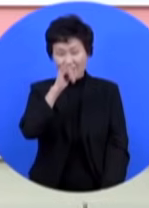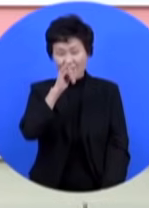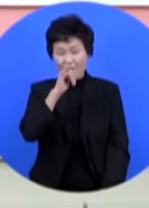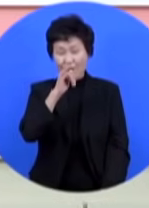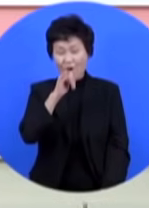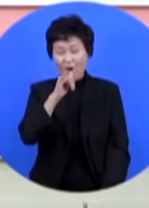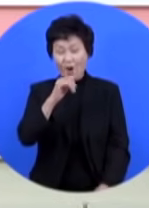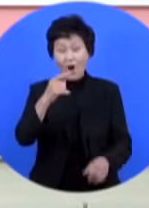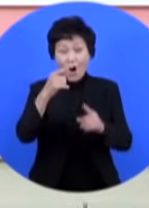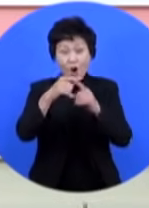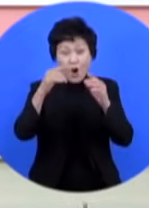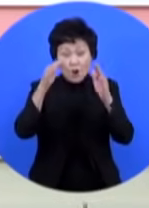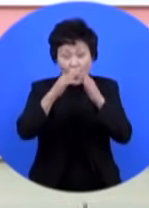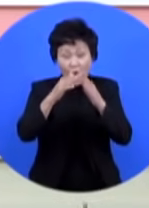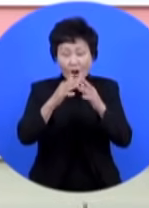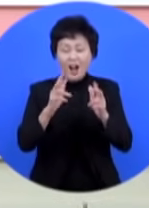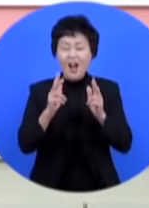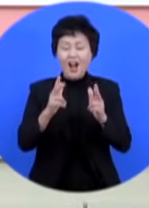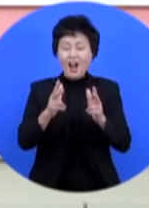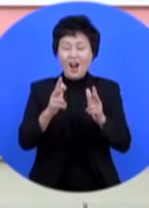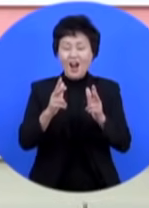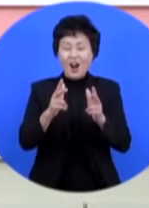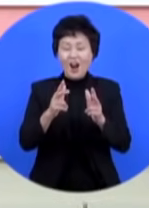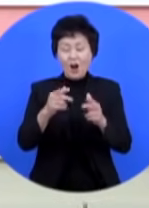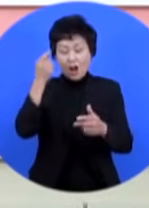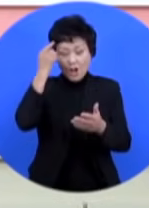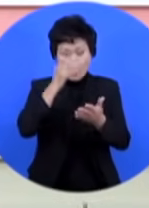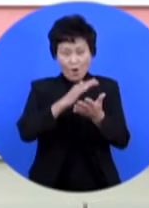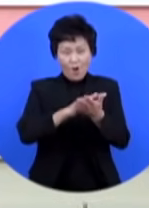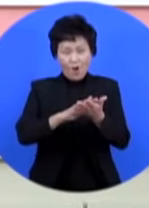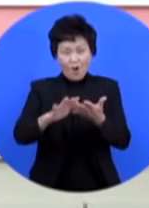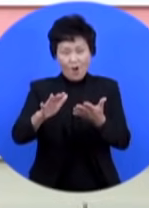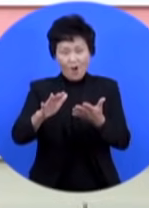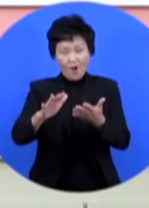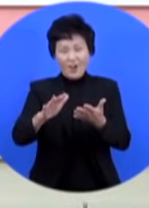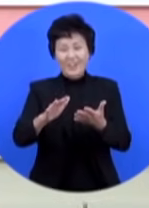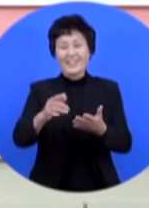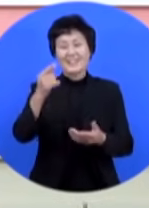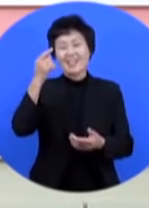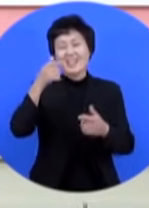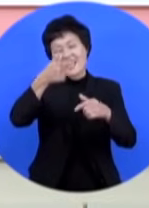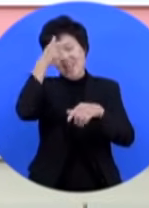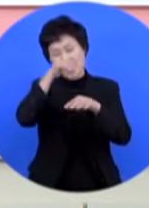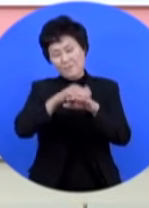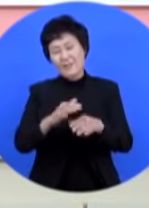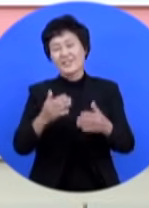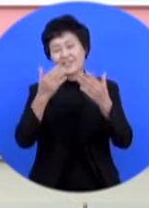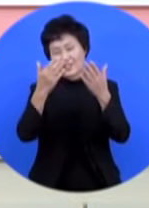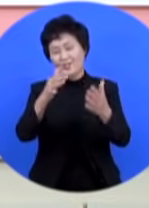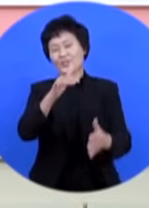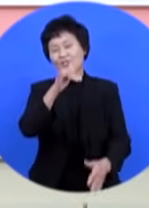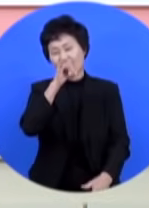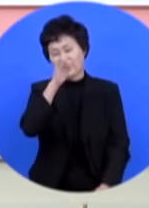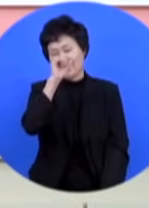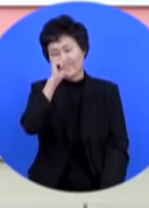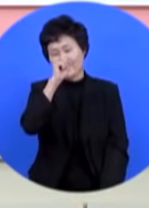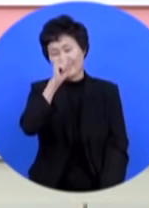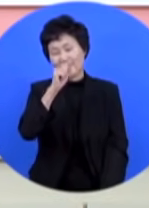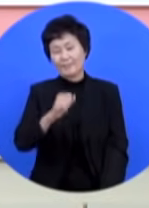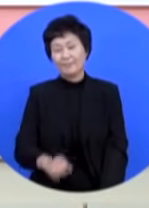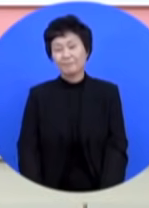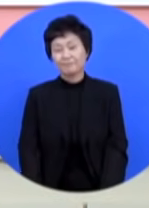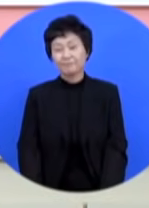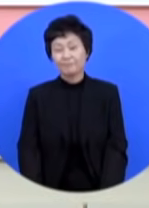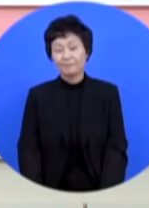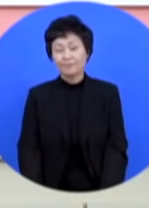틀어놓고 거기서 손님들 맞이하고 예, 그렇게 합니다. 예, 예, 그러면 거기 예. 이슬람하고의 갈등은 없습니까? 아, 지금 그 원래 이